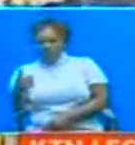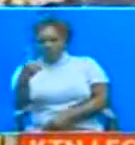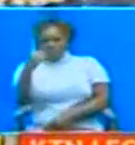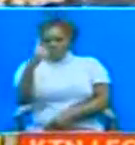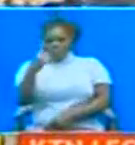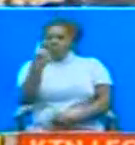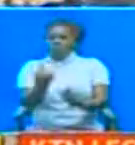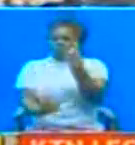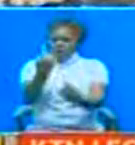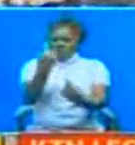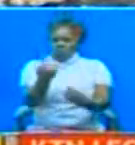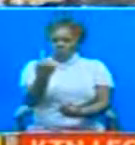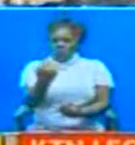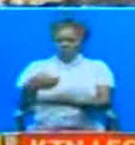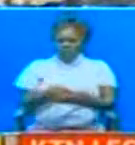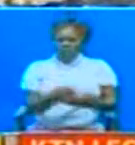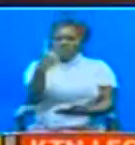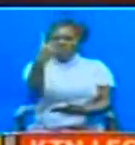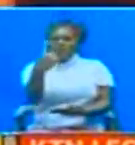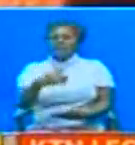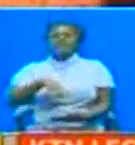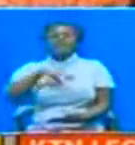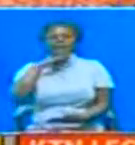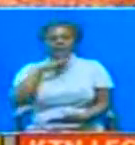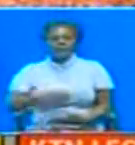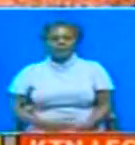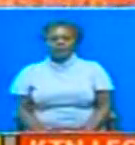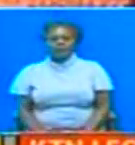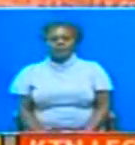mkubwa ulisababisha kifo cha mtoto mwenye umri wa miaka mitano.